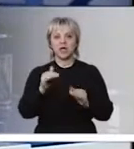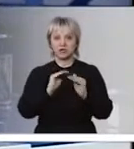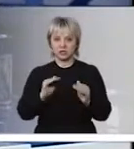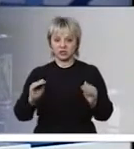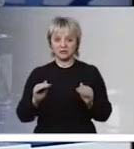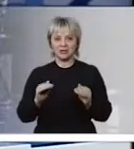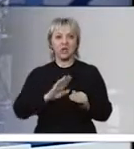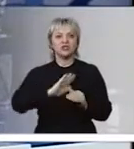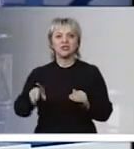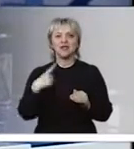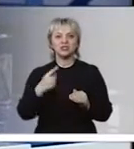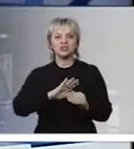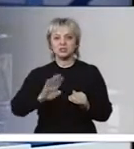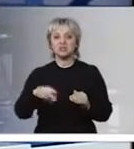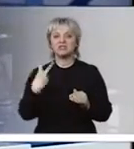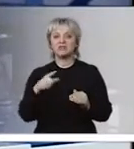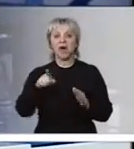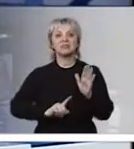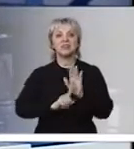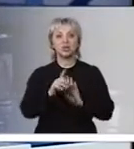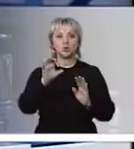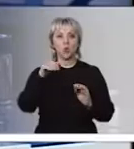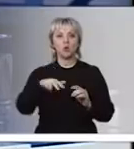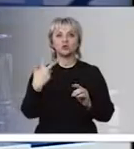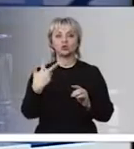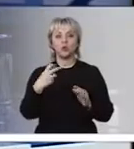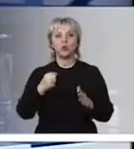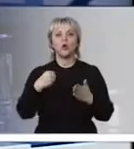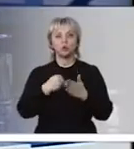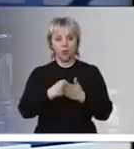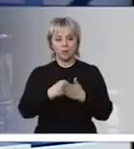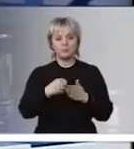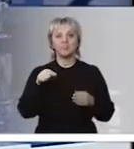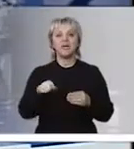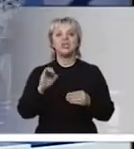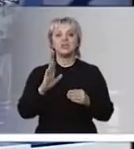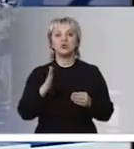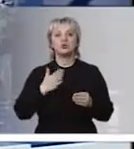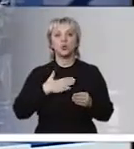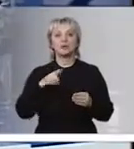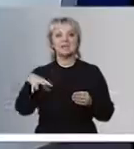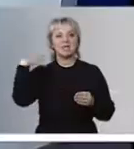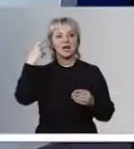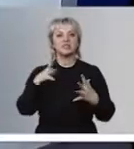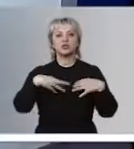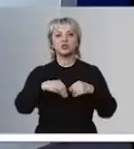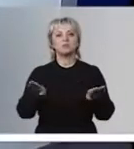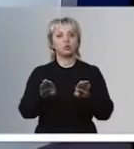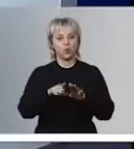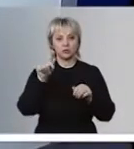3, 4, 5 детей. Ни 1, ни 2. Ну да. Начиная от 3 семьи, да. И до. И тем вот более у нас, казачьи семьи, опять же.